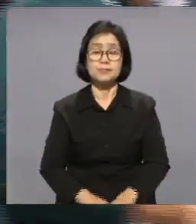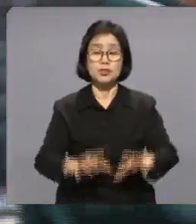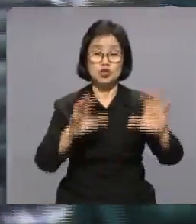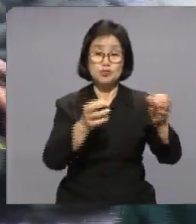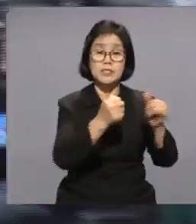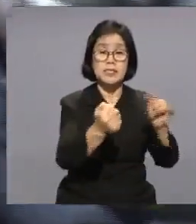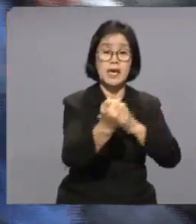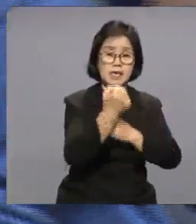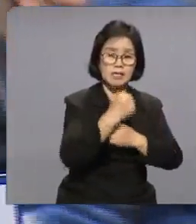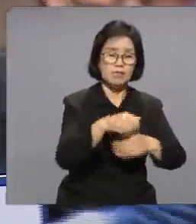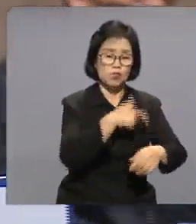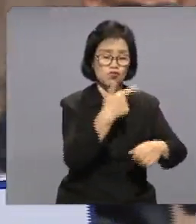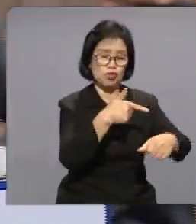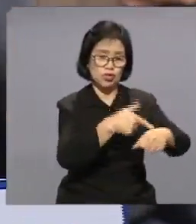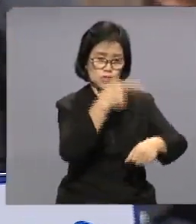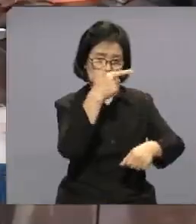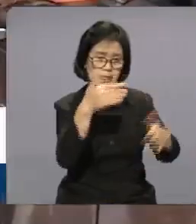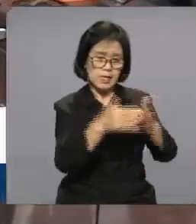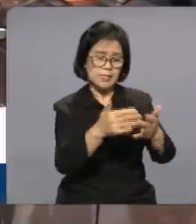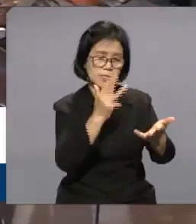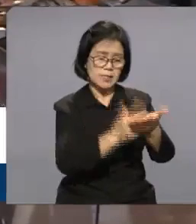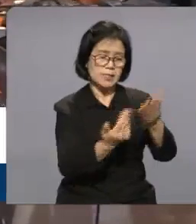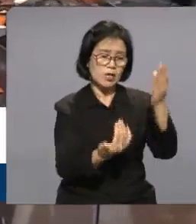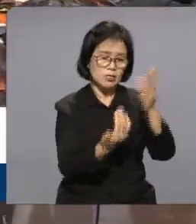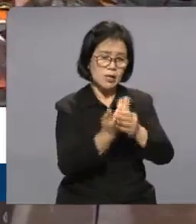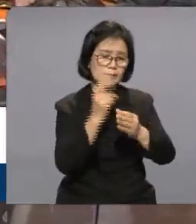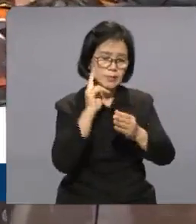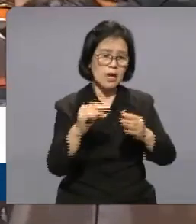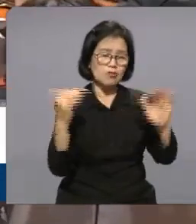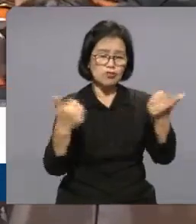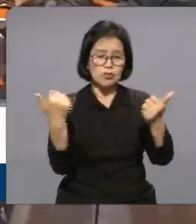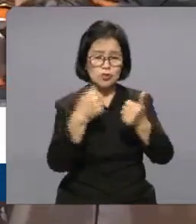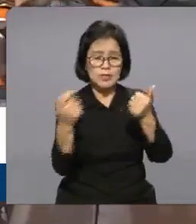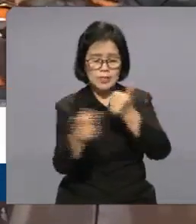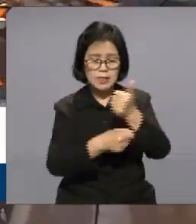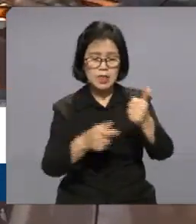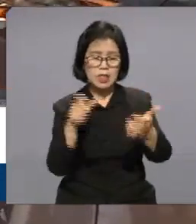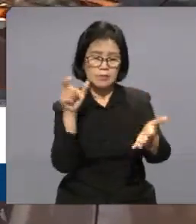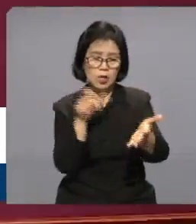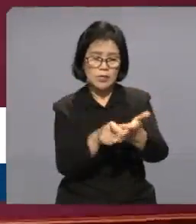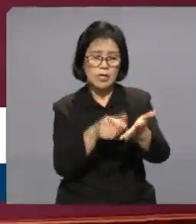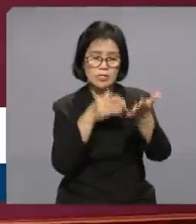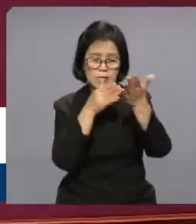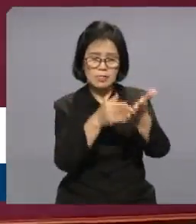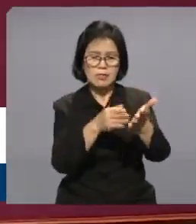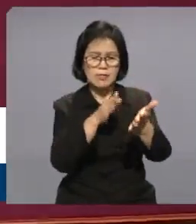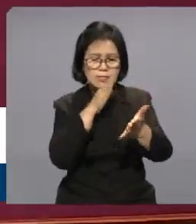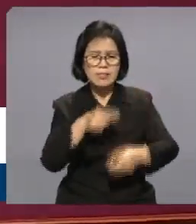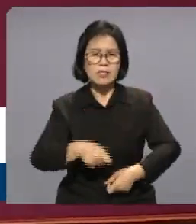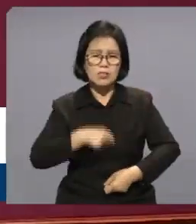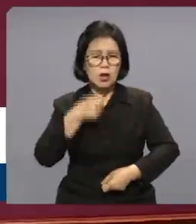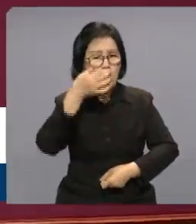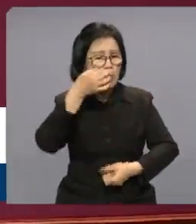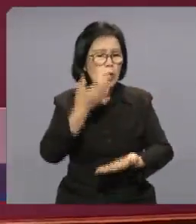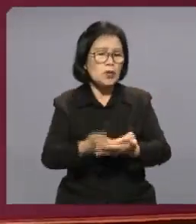국민의힘은 오후 6시까지 이태원 참사 국정조사 특위 명단을 제출해 진정성을